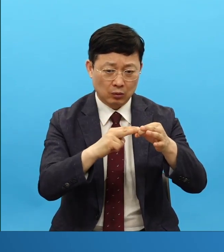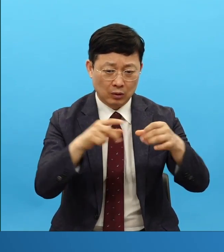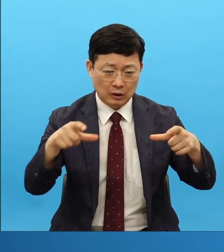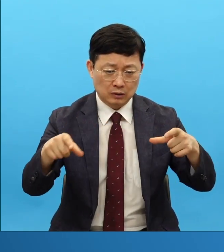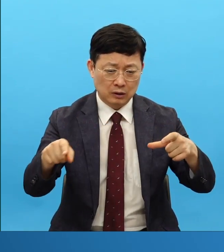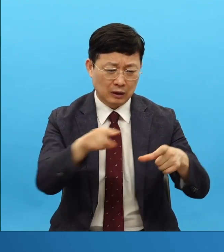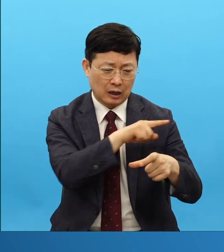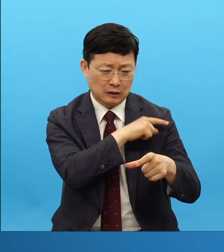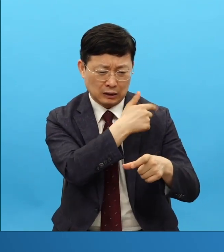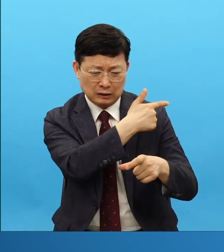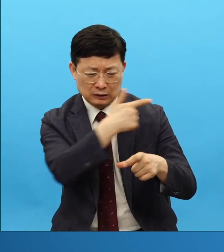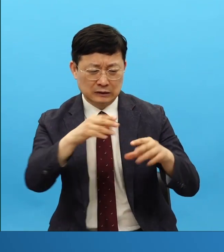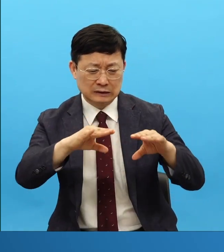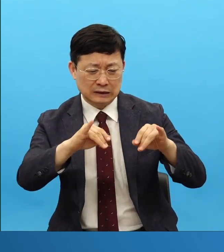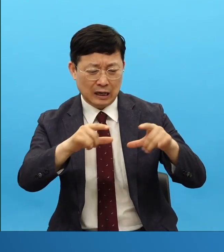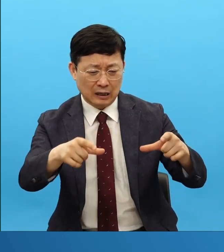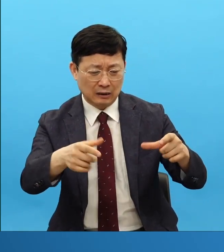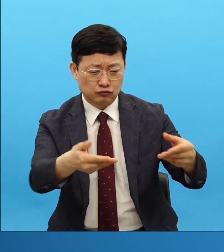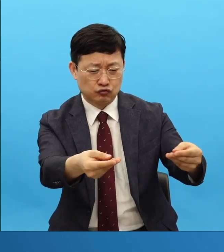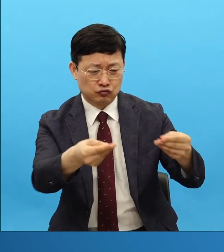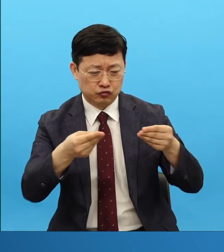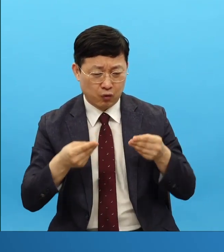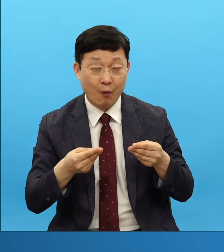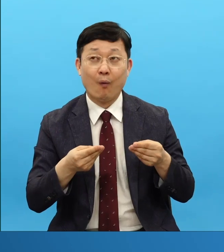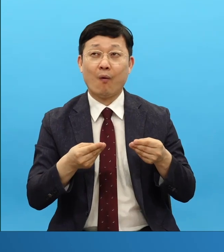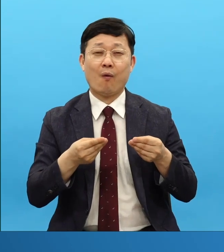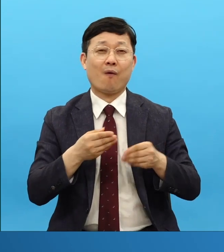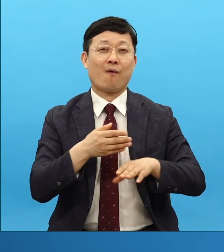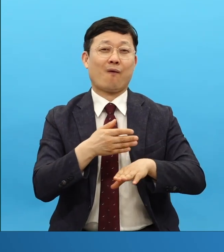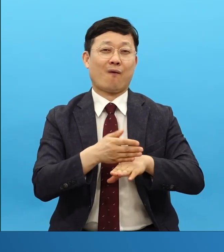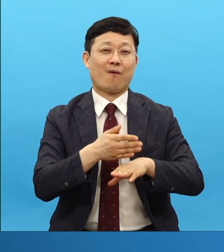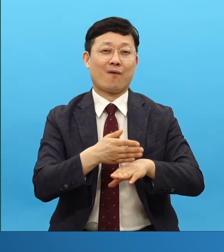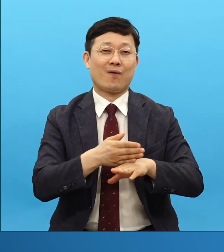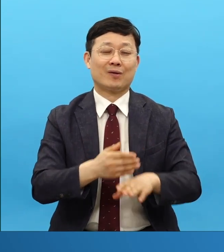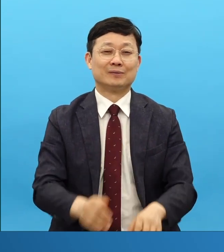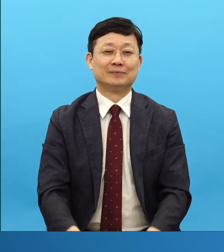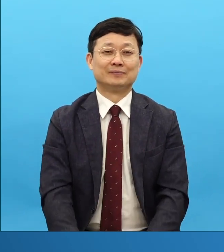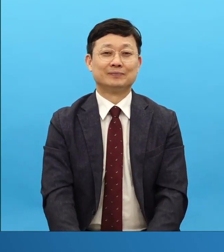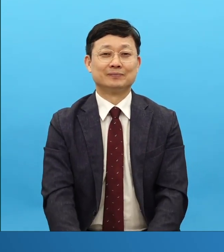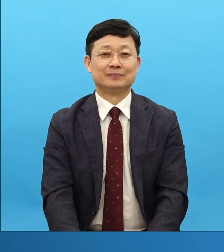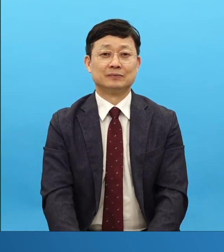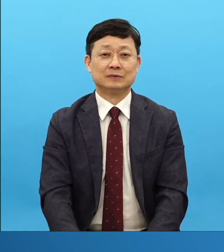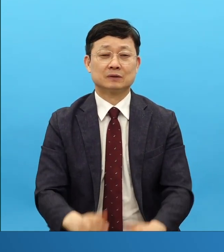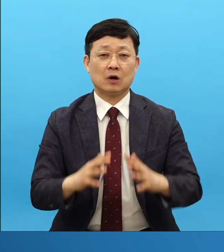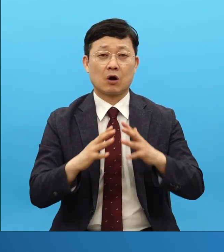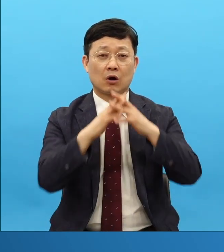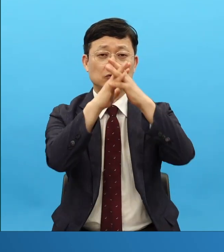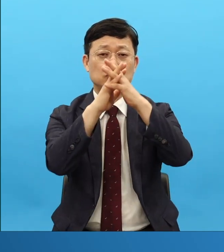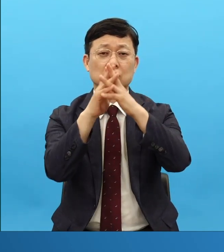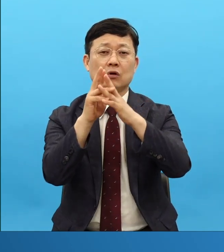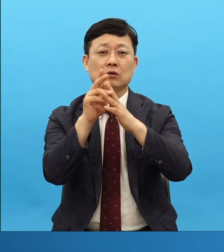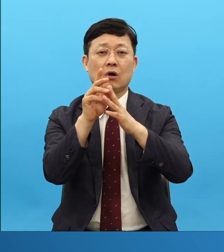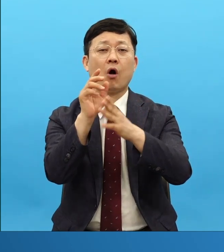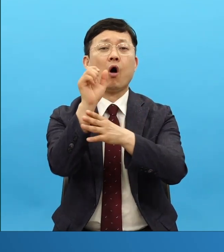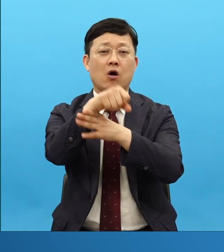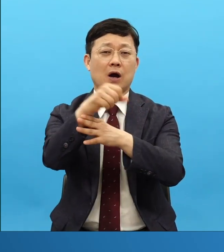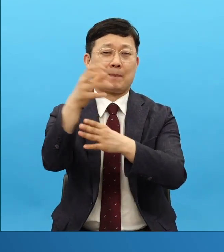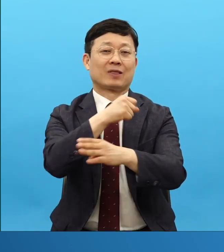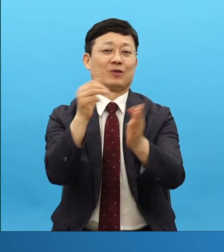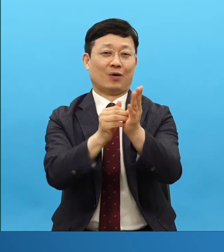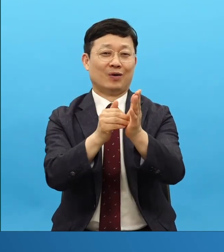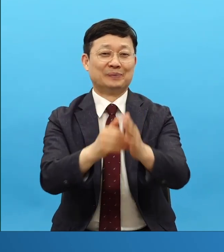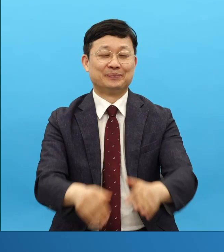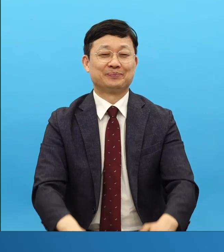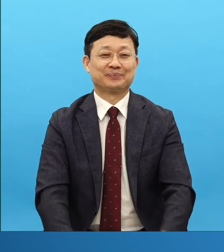줬어요. When I went to Yeongdo, I continued to just pray, and God gave us the biggest plot of land. 지금 이제 건축허가 났거든요. And now we have the permits